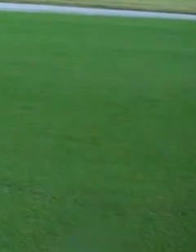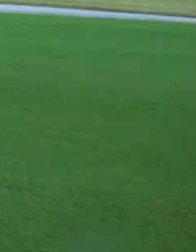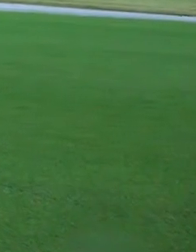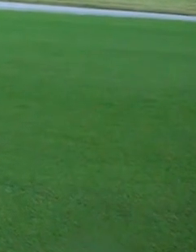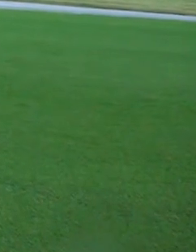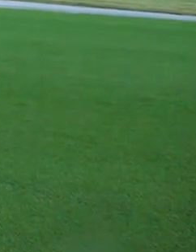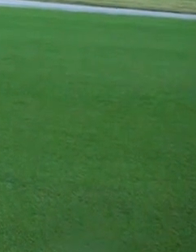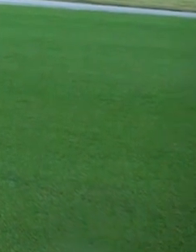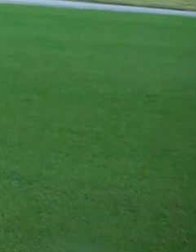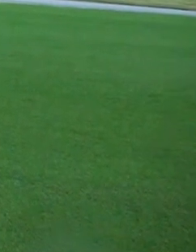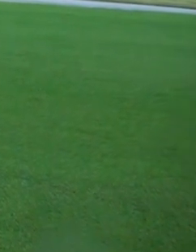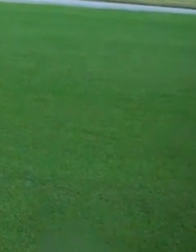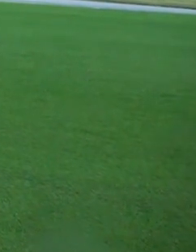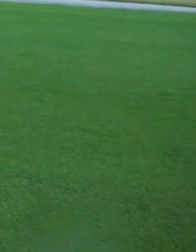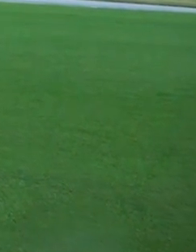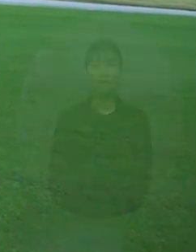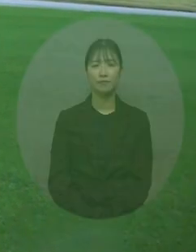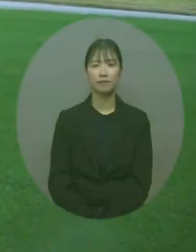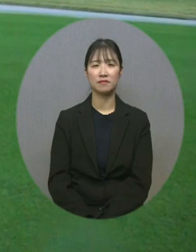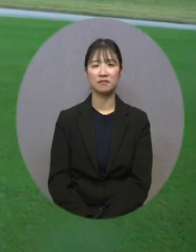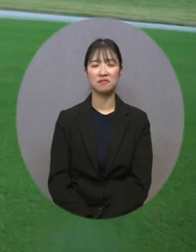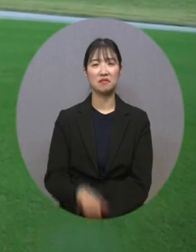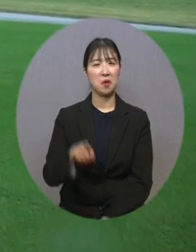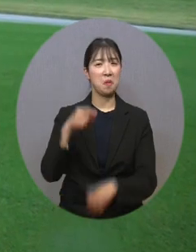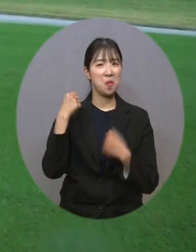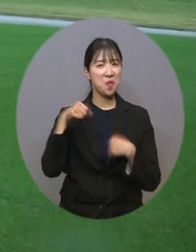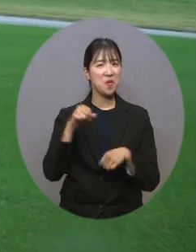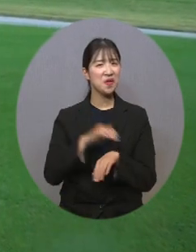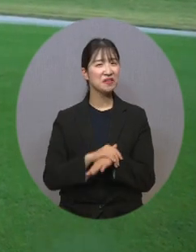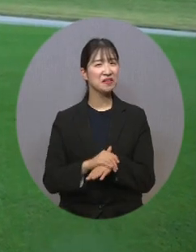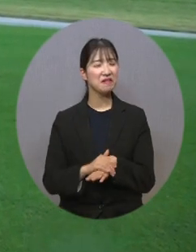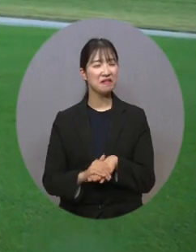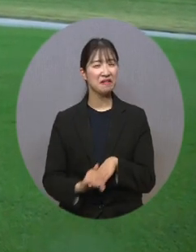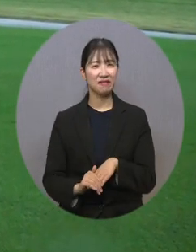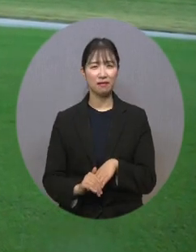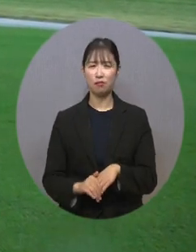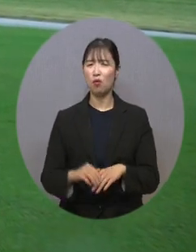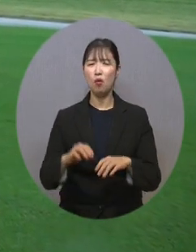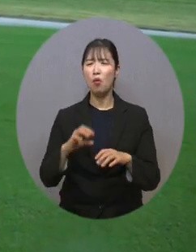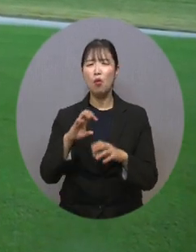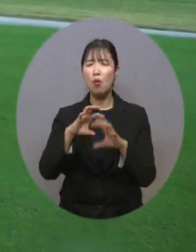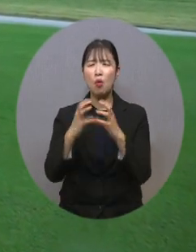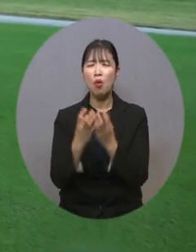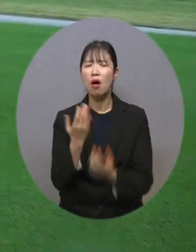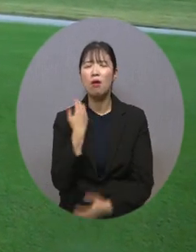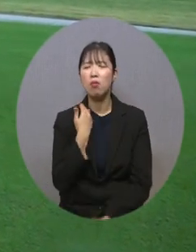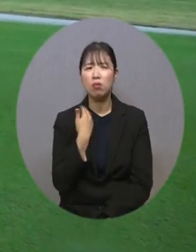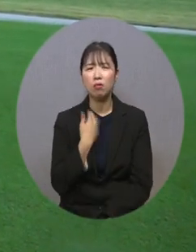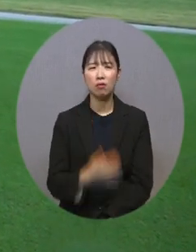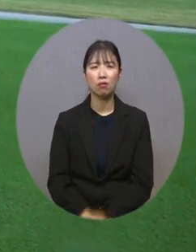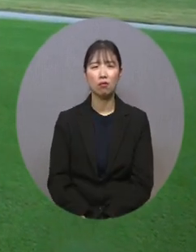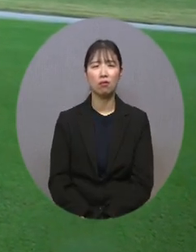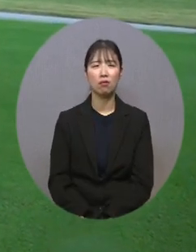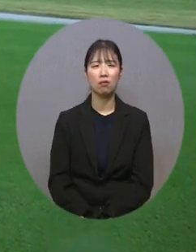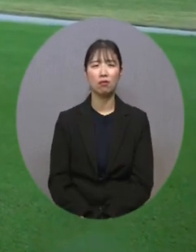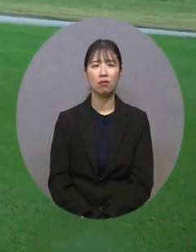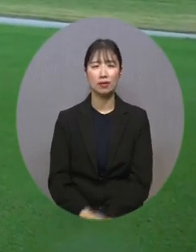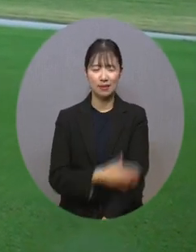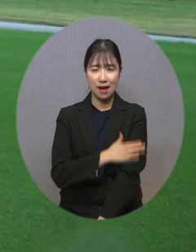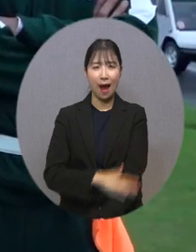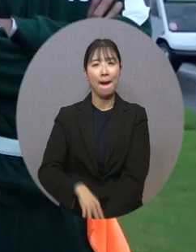아, 연기 되게 잘하는데. 지금 껌껌이 안 보일 것 같습니다. 공이 너무 안 보여. 진짜. 그러니까 언니 공 진짜 안 보인다. 잘 봐야